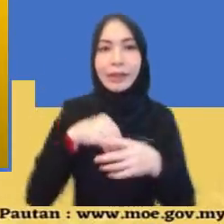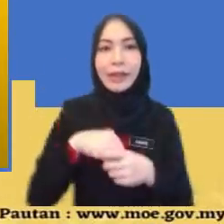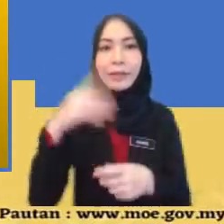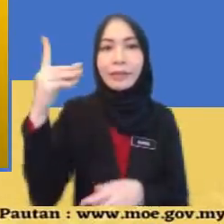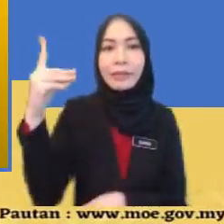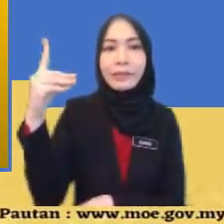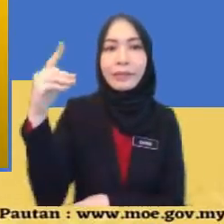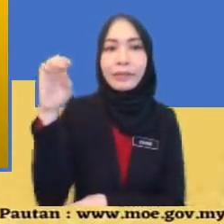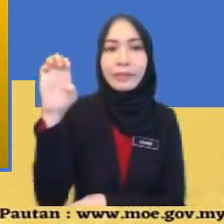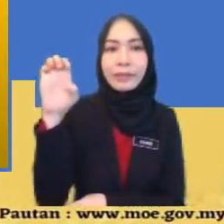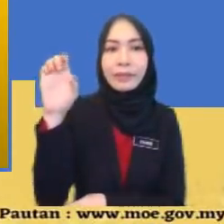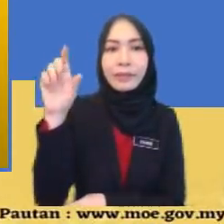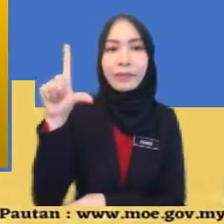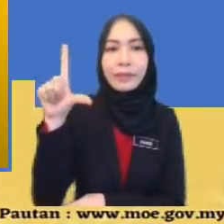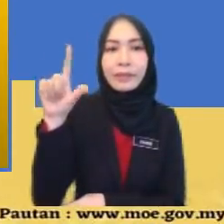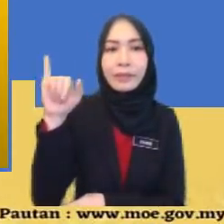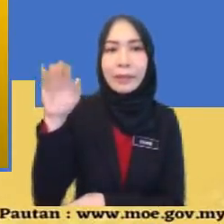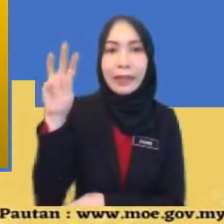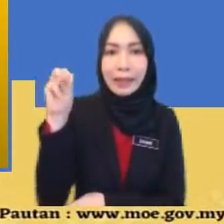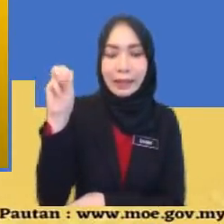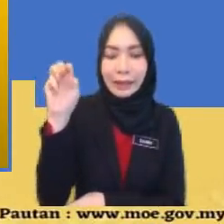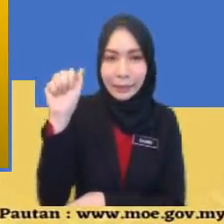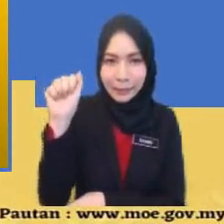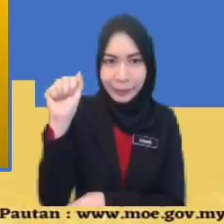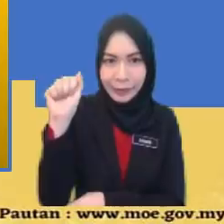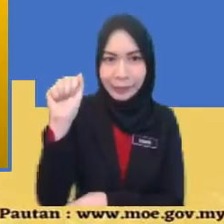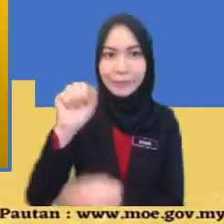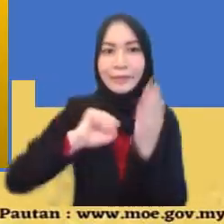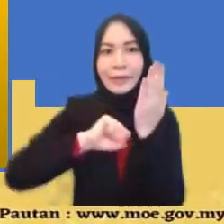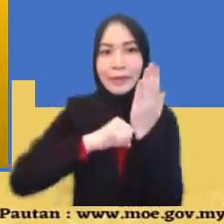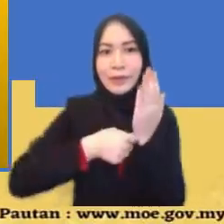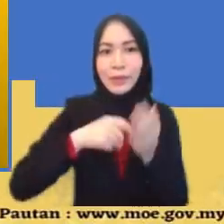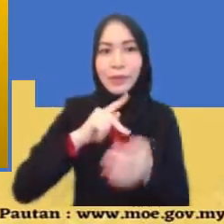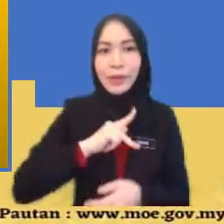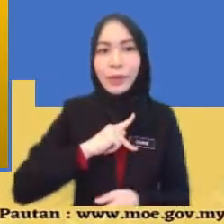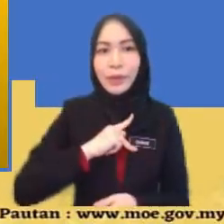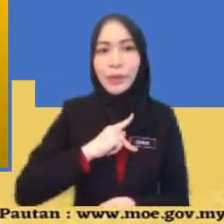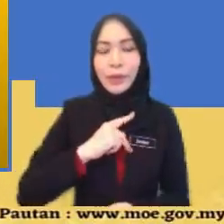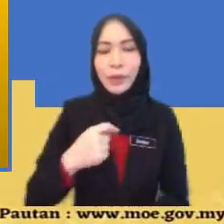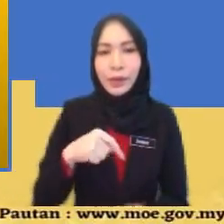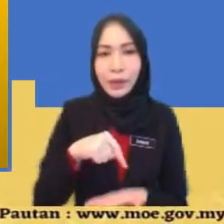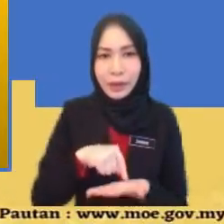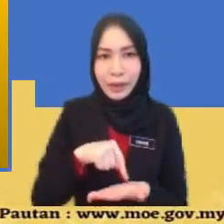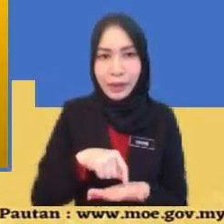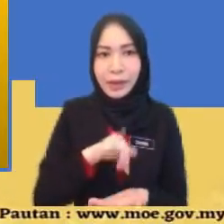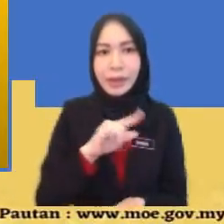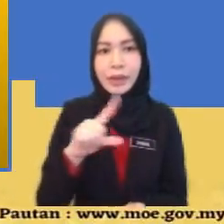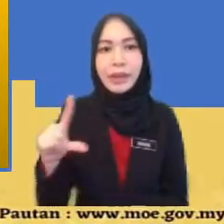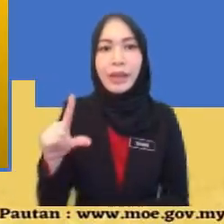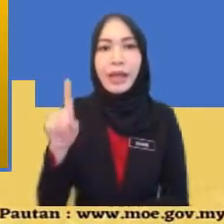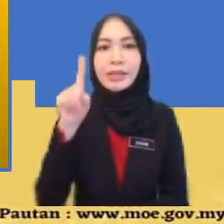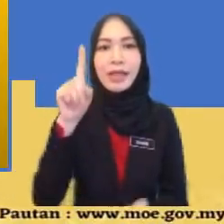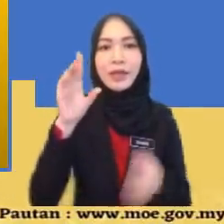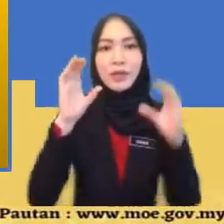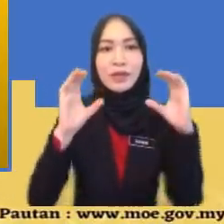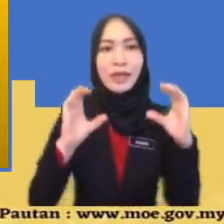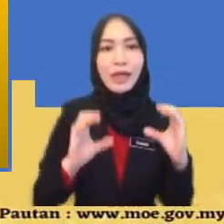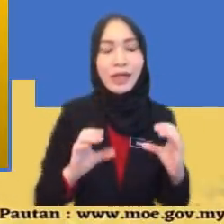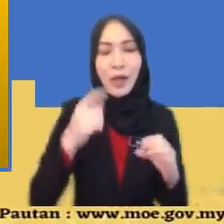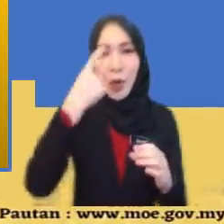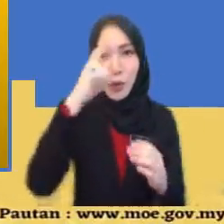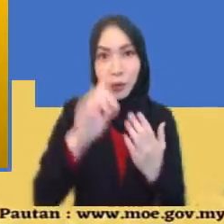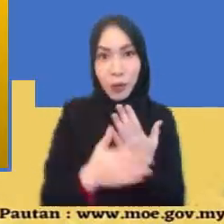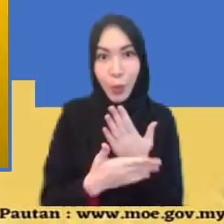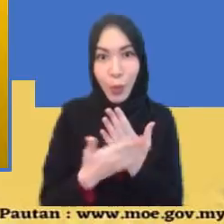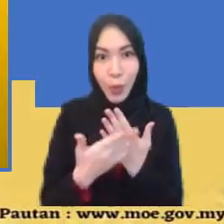dalam detail lain sumberku ini merupakan one stop center yang pastinya akan memudahkan guru